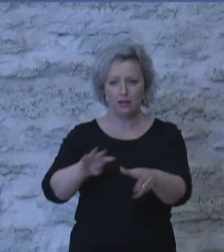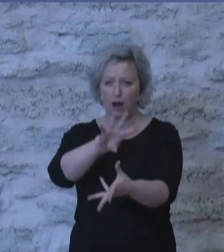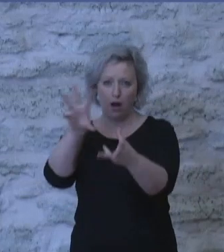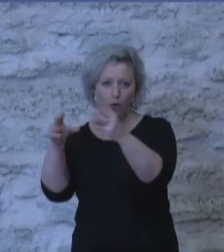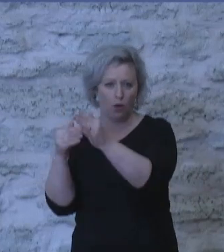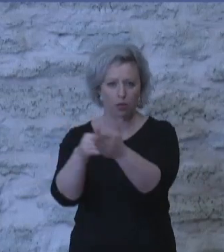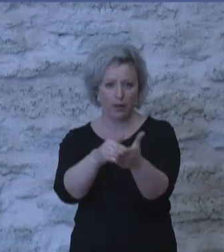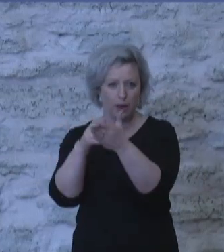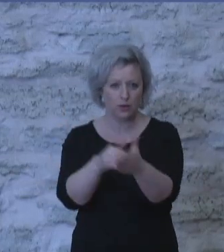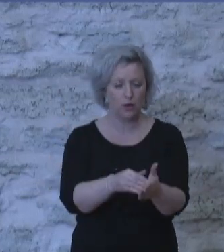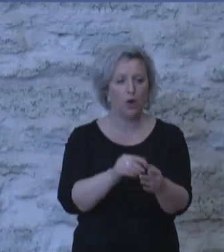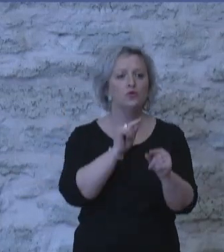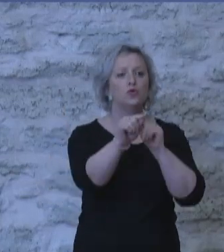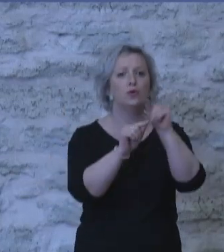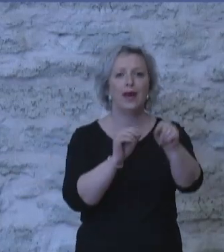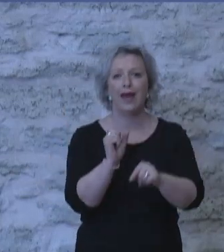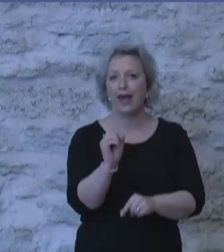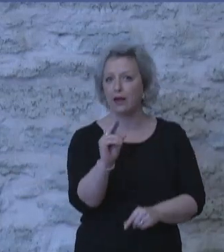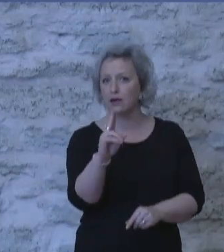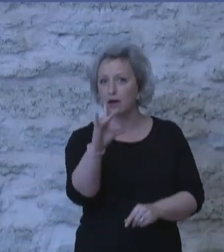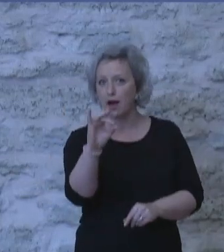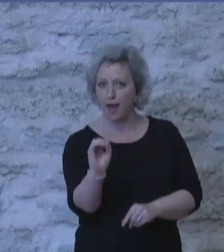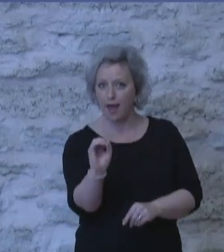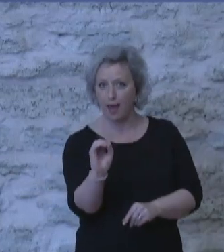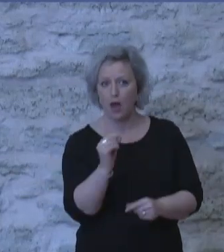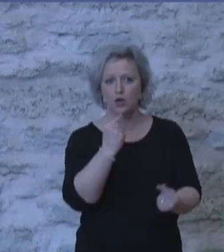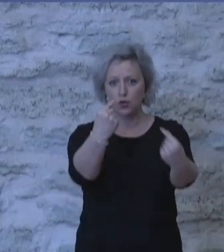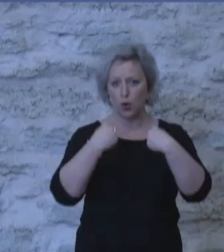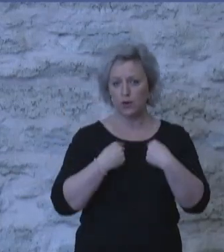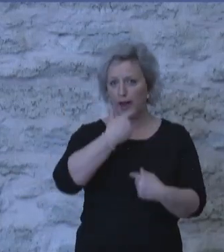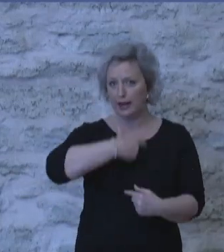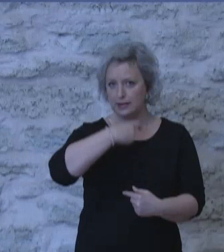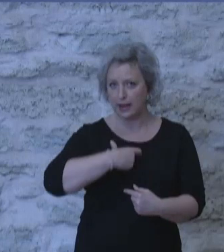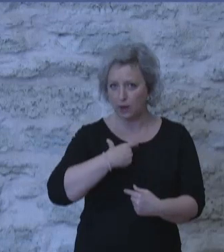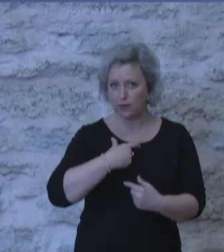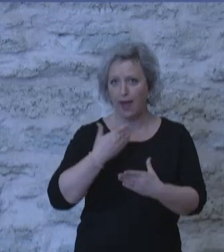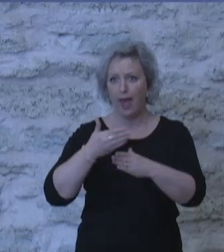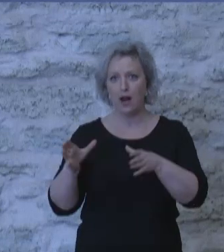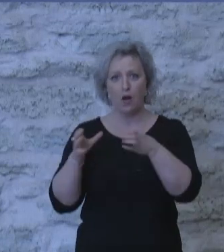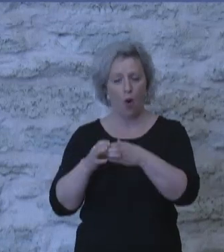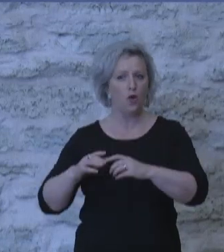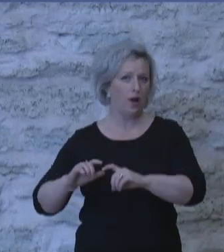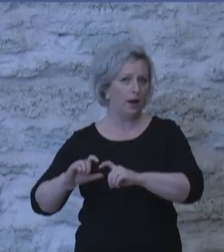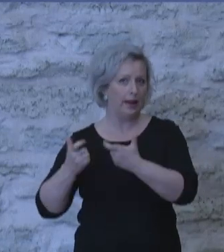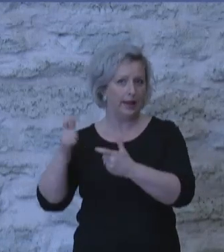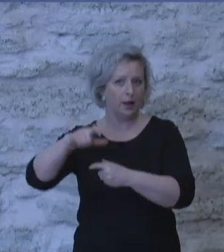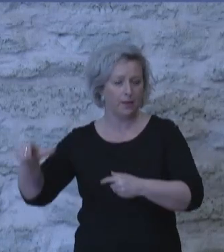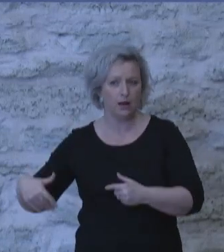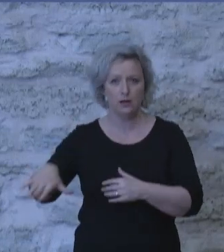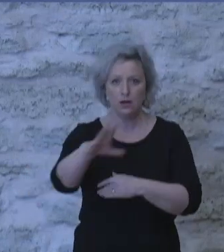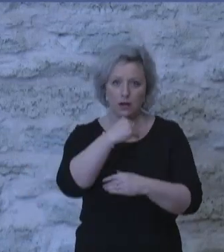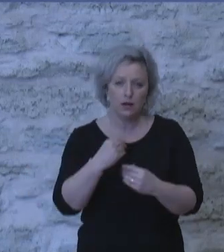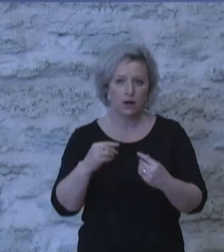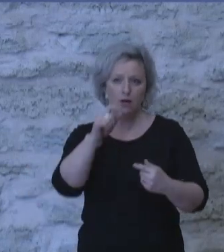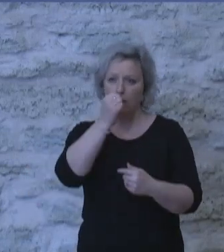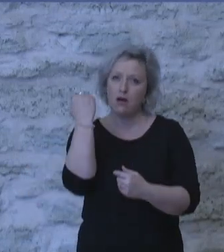Eesti konservatiivset rahveerakonda, mind isiklikult meie erakonna liikmeid, küll natsimeelsuses, küll rassismis, küll